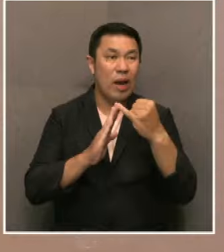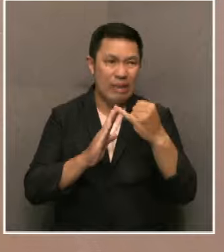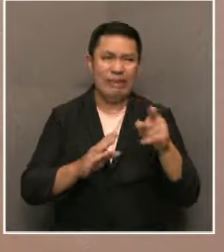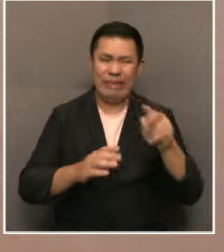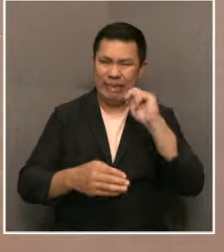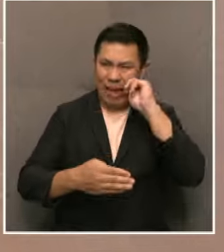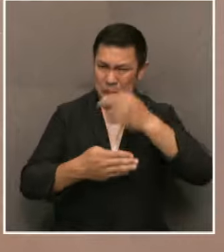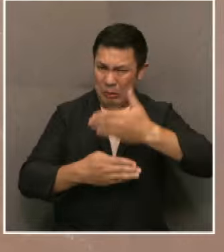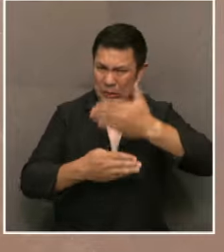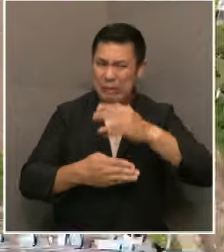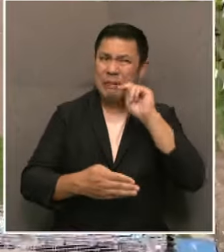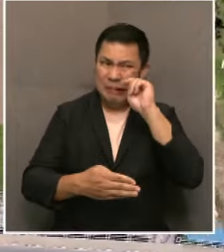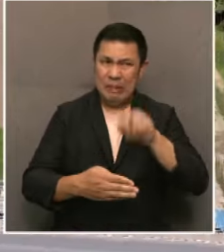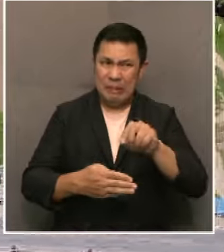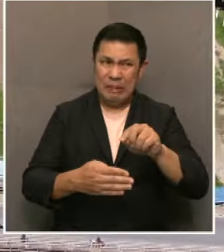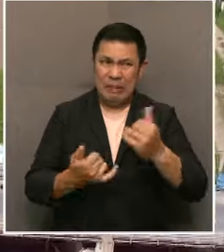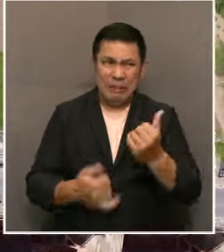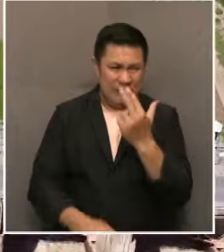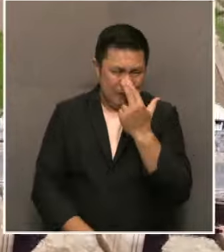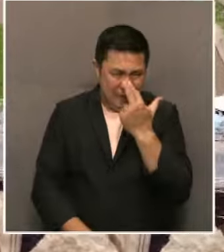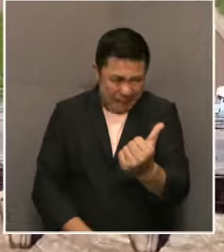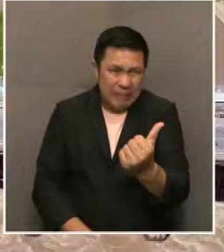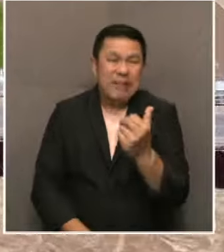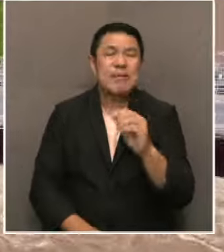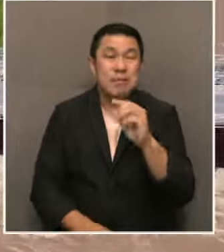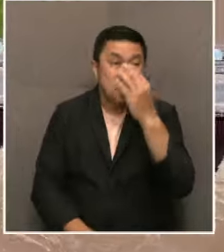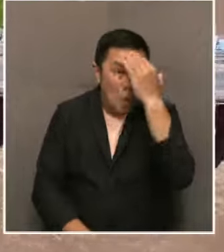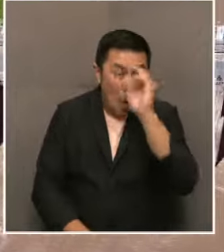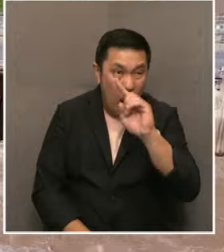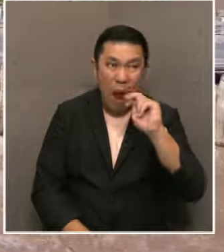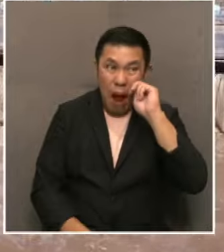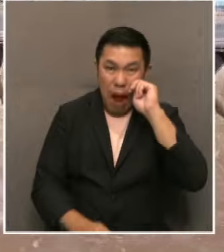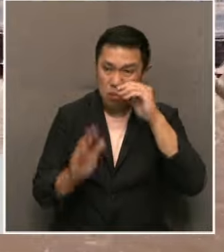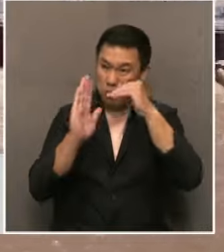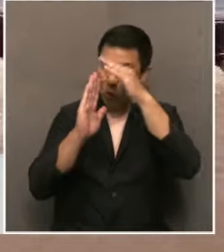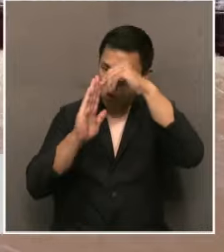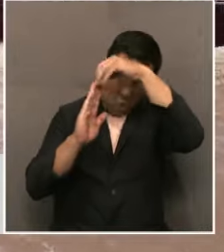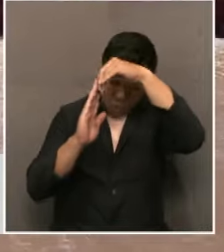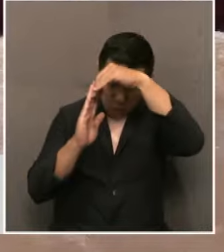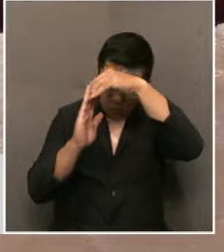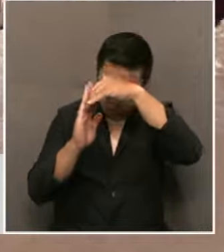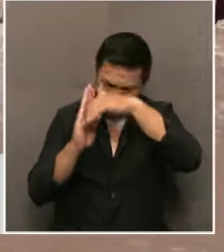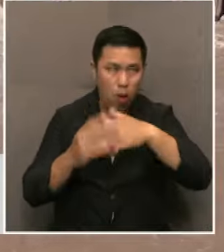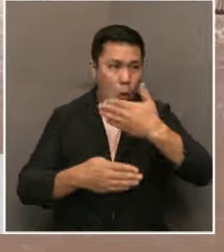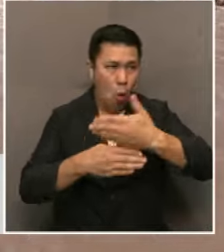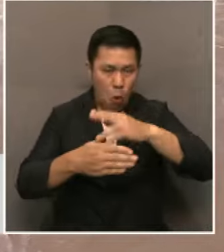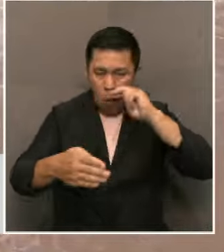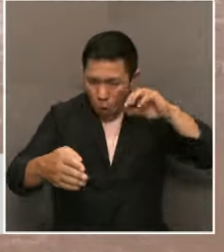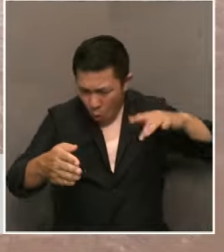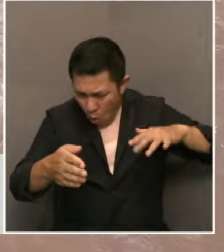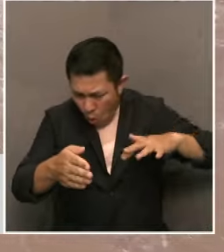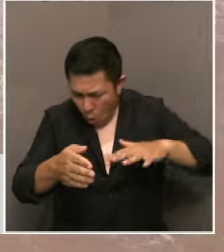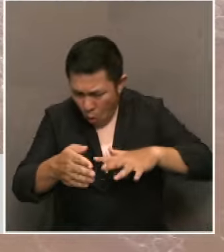ลุ่มภาคกลางยังคงต้องจับตาอย่างใกล้ชิดนะคะปริมาณน้ำเหนือที่ไหลเข้าเขื่อนเพิ่มขึ้นต่อเนื่องวัด